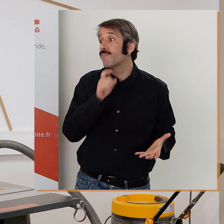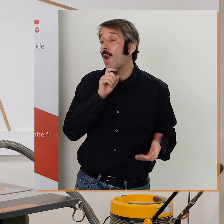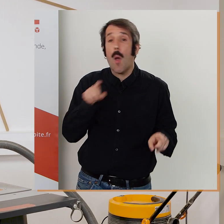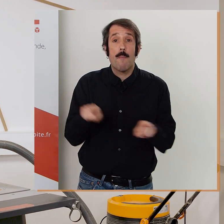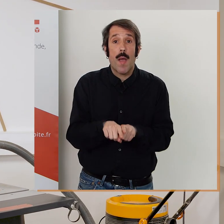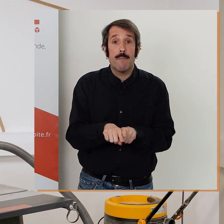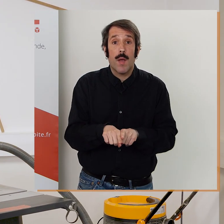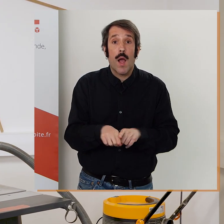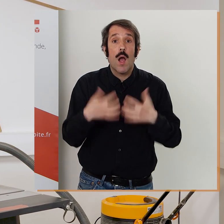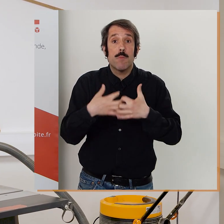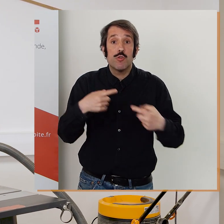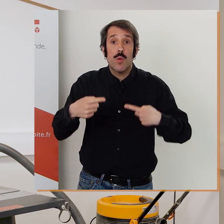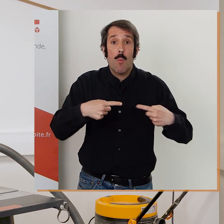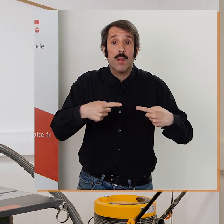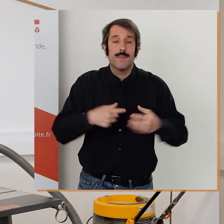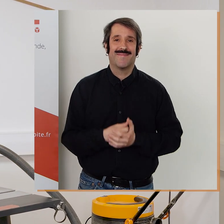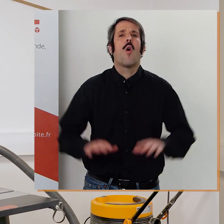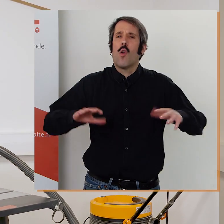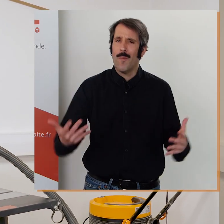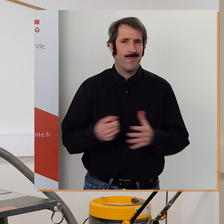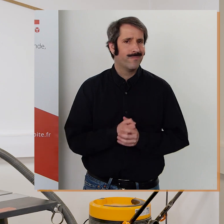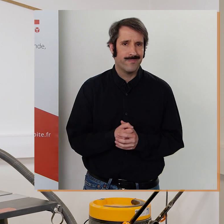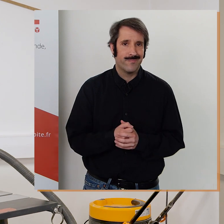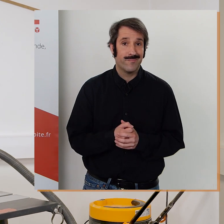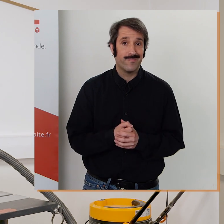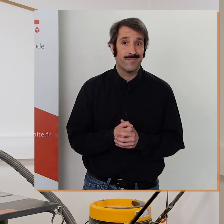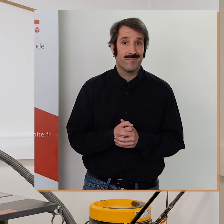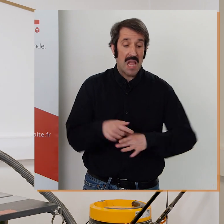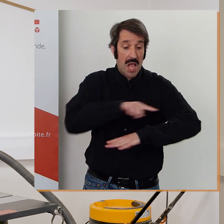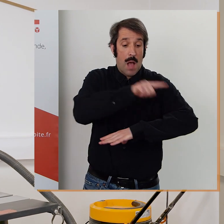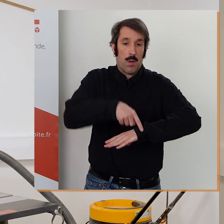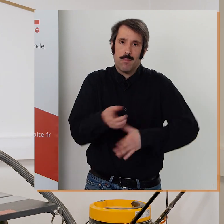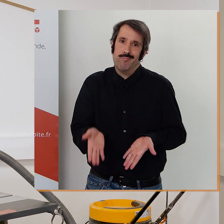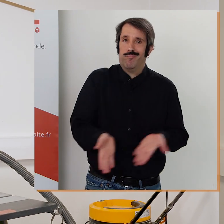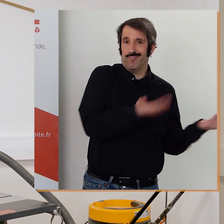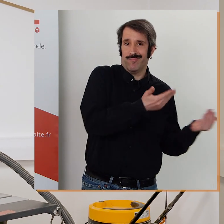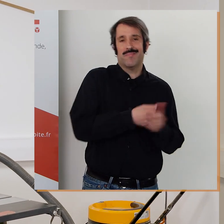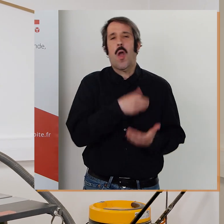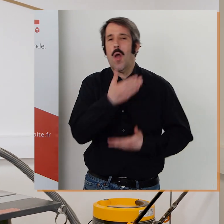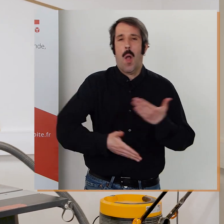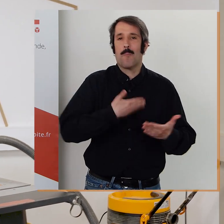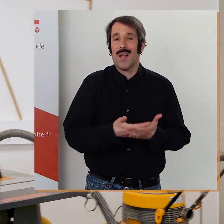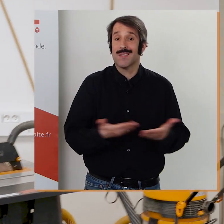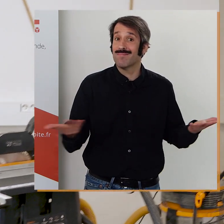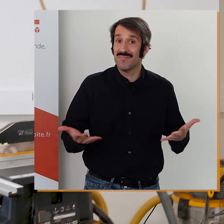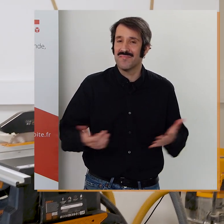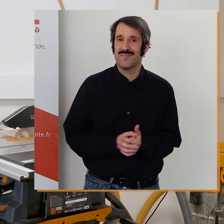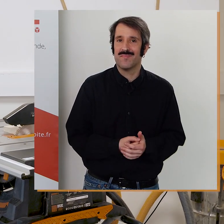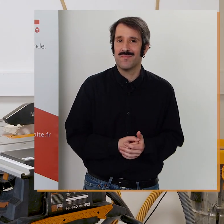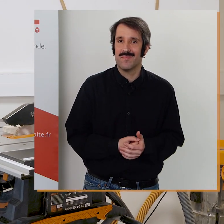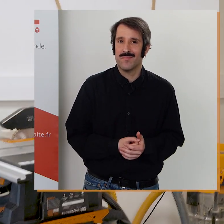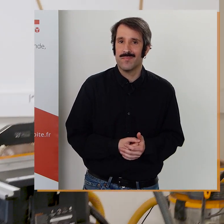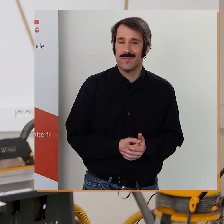Donc, comme tout à l'heure, on va pointer la machine. Pour ce faire, exit le guide avec rapporteur.